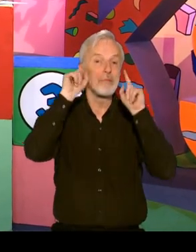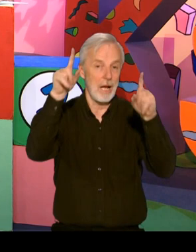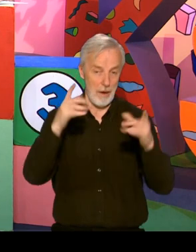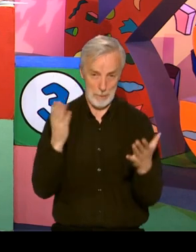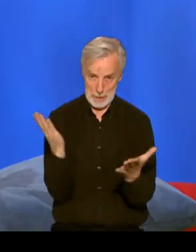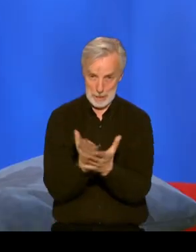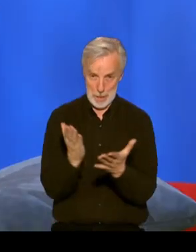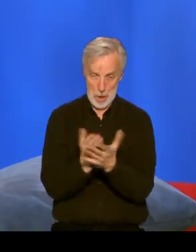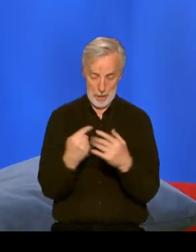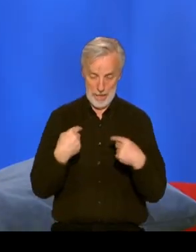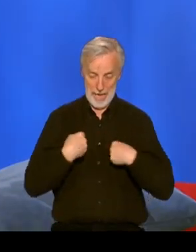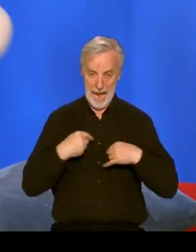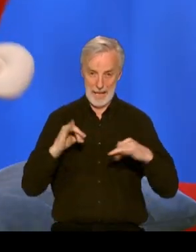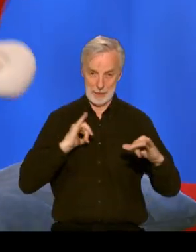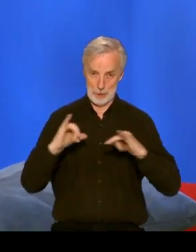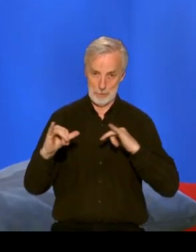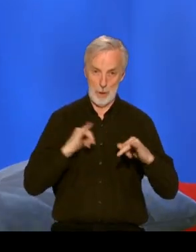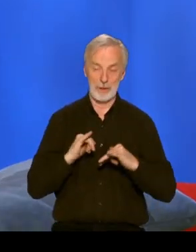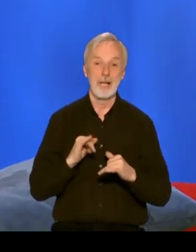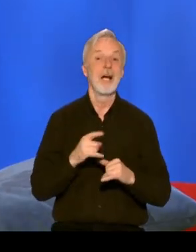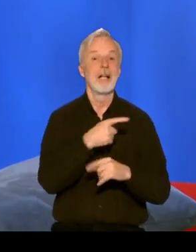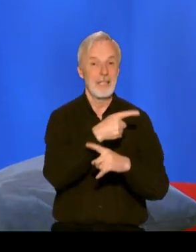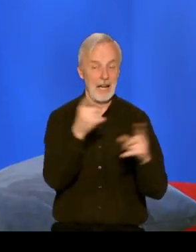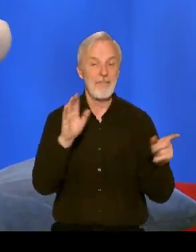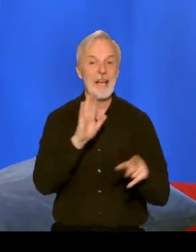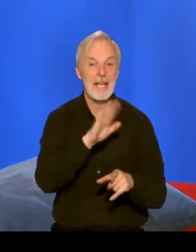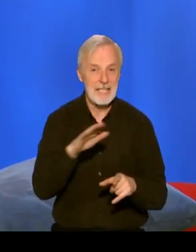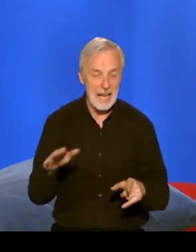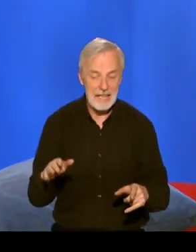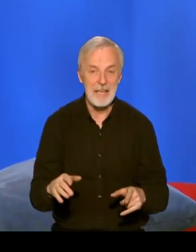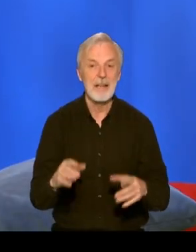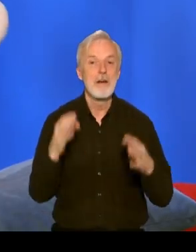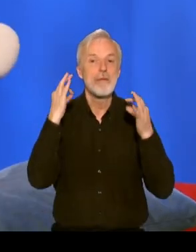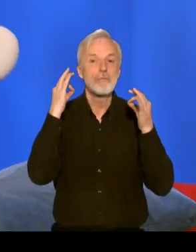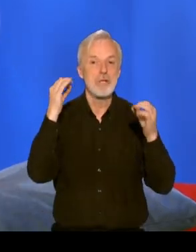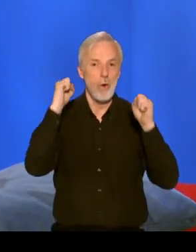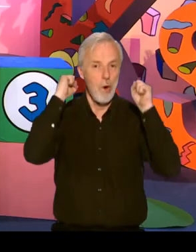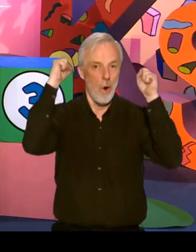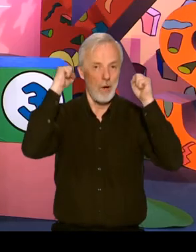olympiádě slušelo? Tak školkáčci, olympiádě